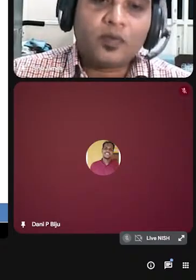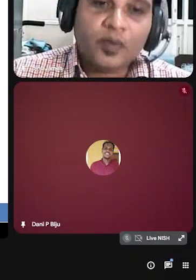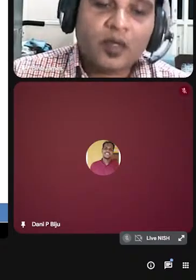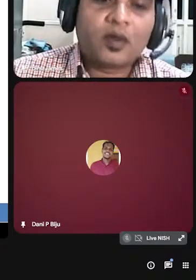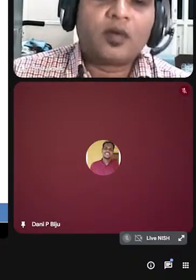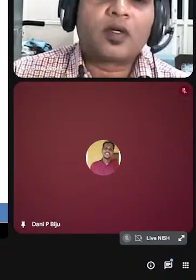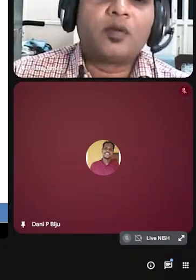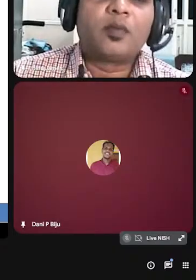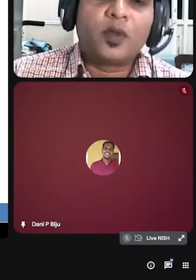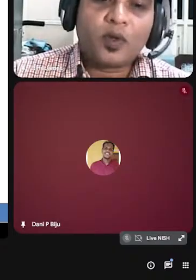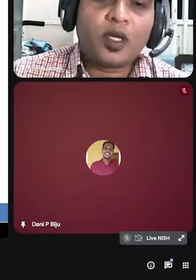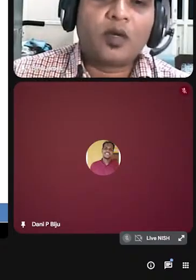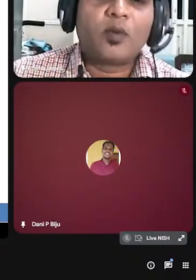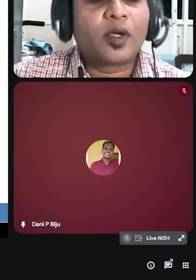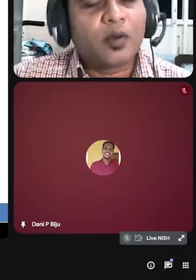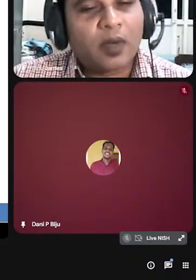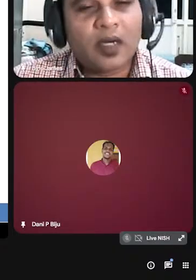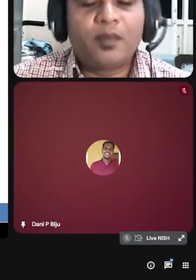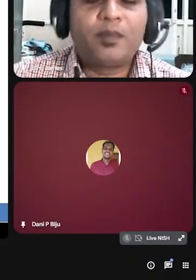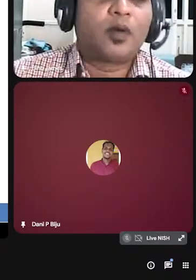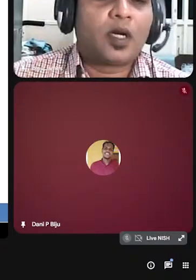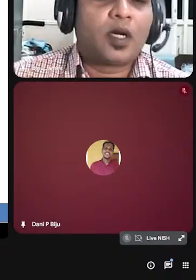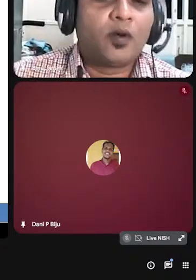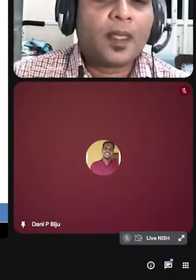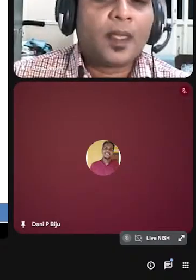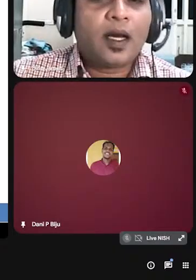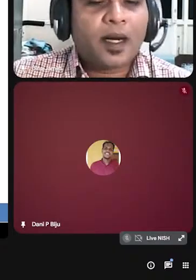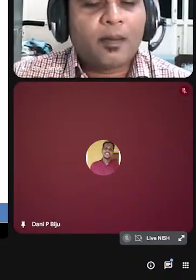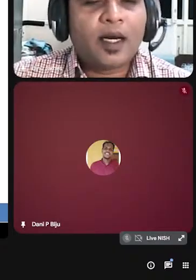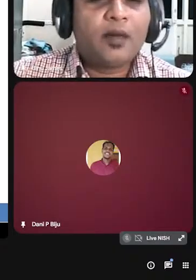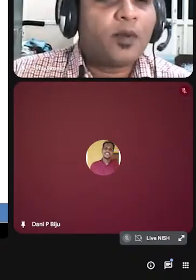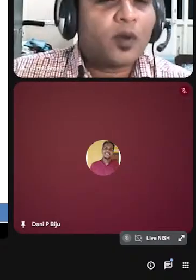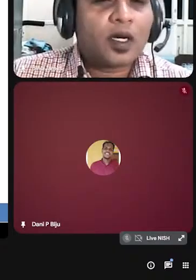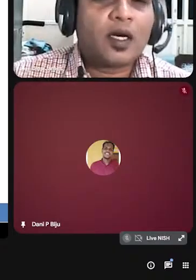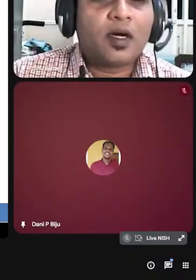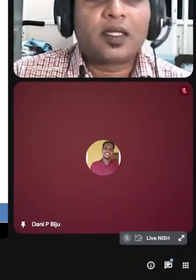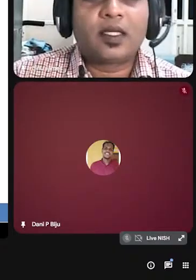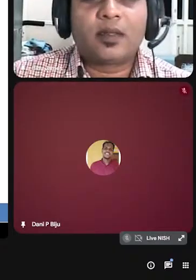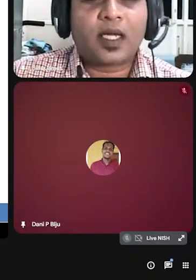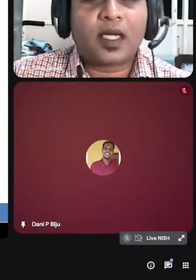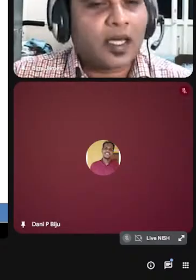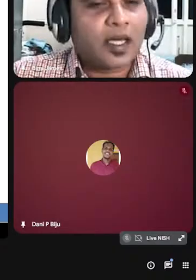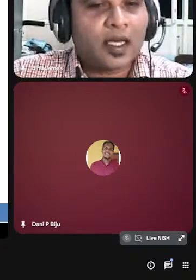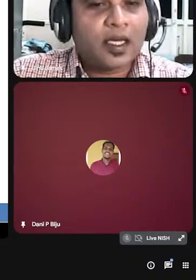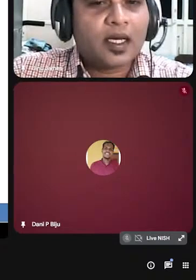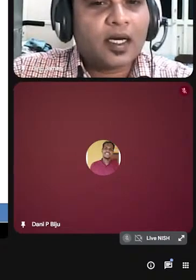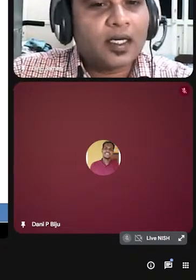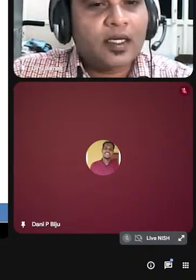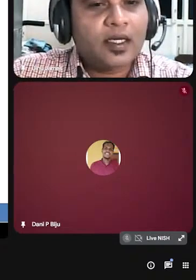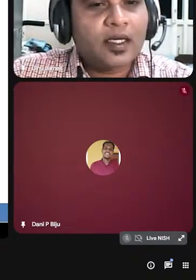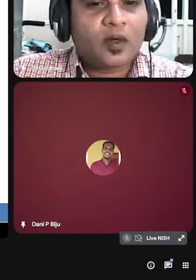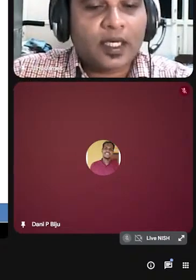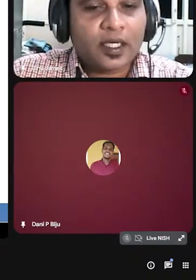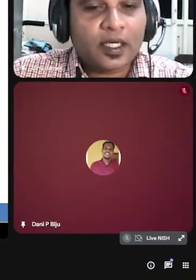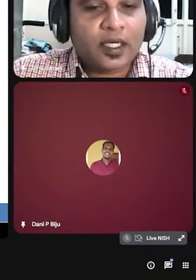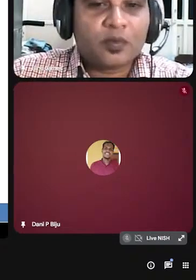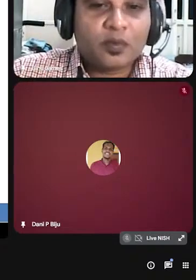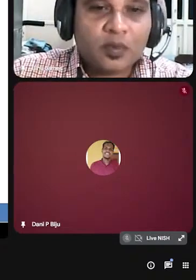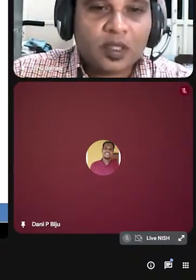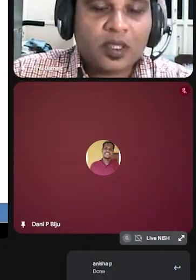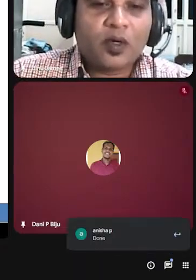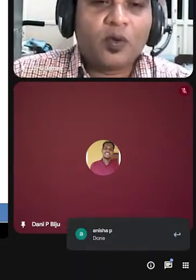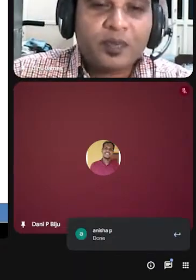കൂട്ടിരിപ്പുകാർക്കും വീട്ടിലുള്ളവർക്കും രോഗിക്കും ഒക്കെ ഒരു മടുപ്പ് ഉണ്ടാകും. അപ്പൊ ആ മടുപ്പ് ഉണ്ടാവാതെ നമുക്ക് എങ്ങനെ ഈ രോഗത്തെ